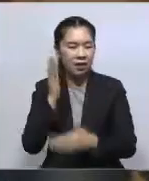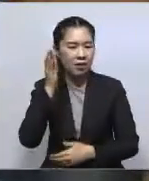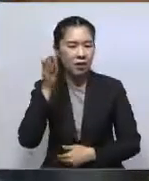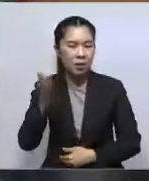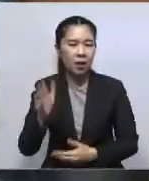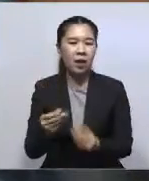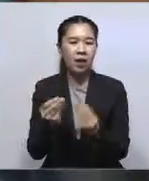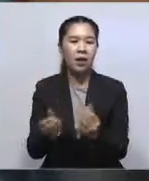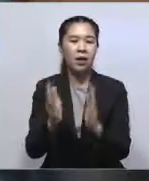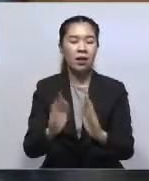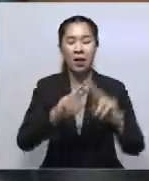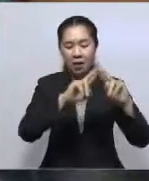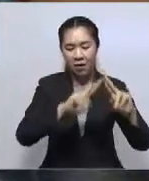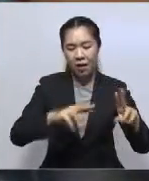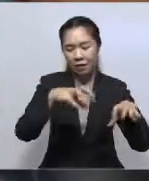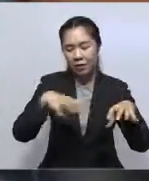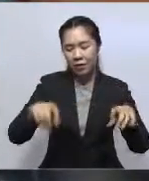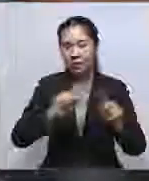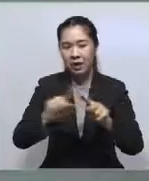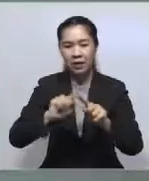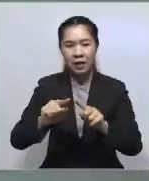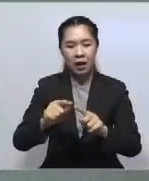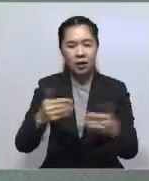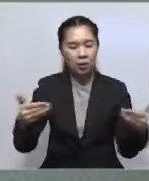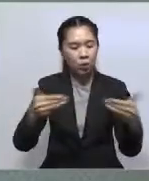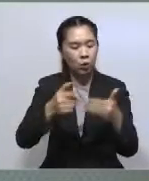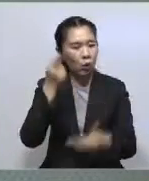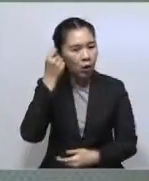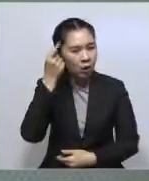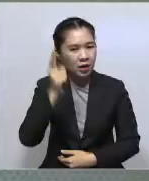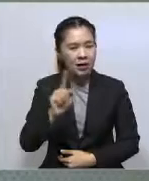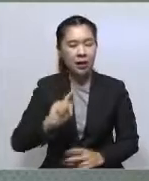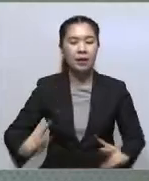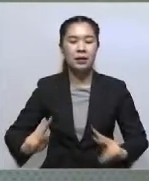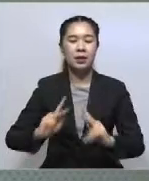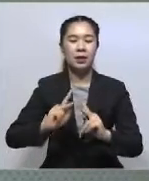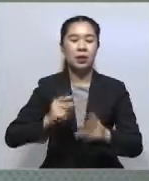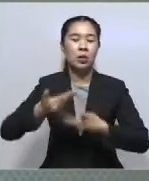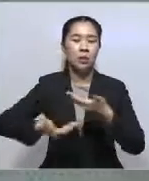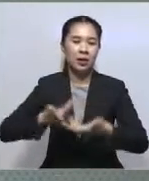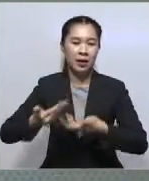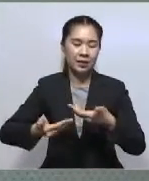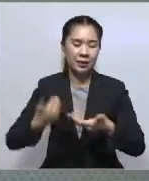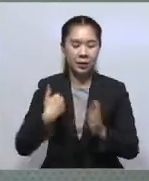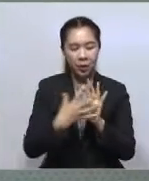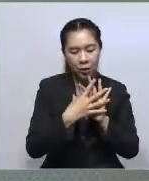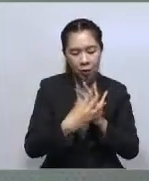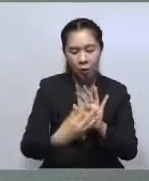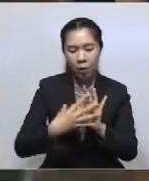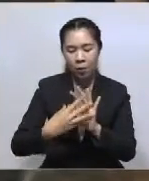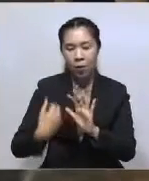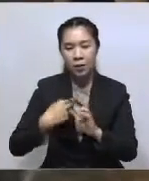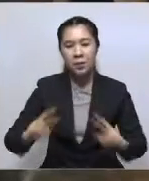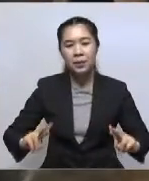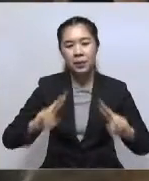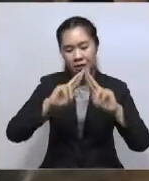แล้วก็ให้ผู้ประกอบการทุกท่านเนี่ยมีความเข้าใจตรงกันค่ะทางกระทรวงพาณิชย์ก็เลยจัดติวเข้มให้กับผู้ประกอบการร้านโชห่